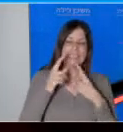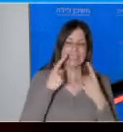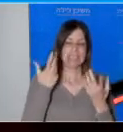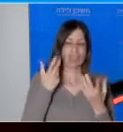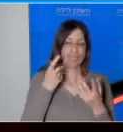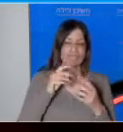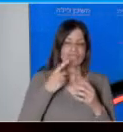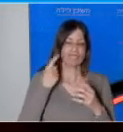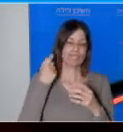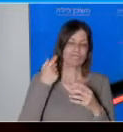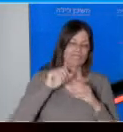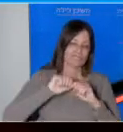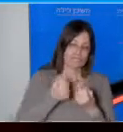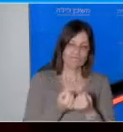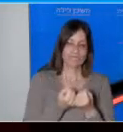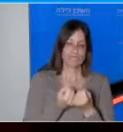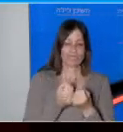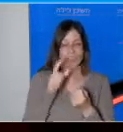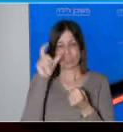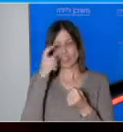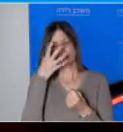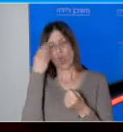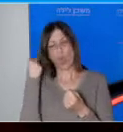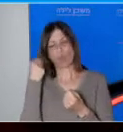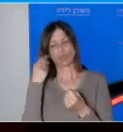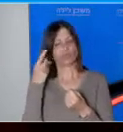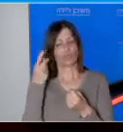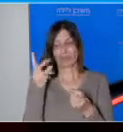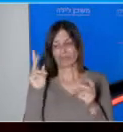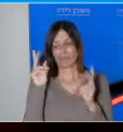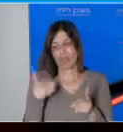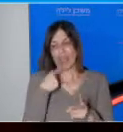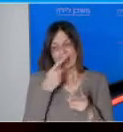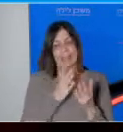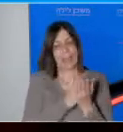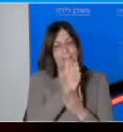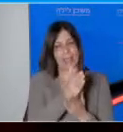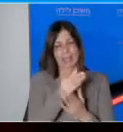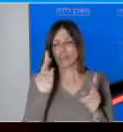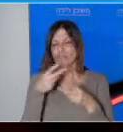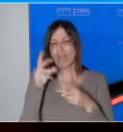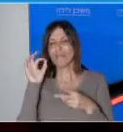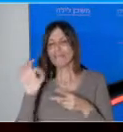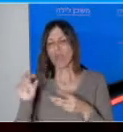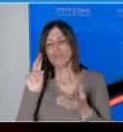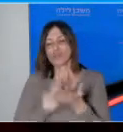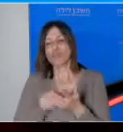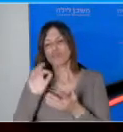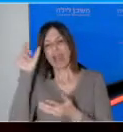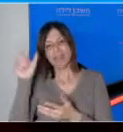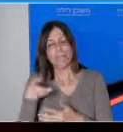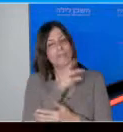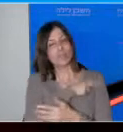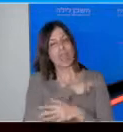שכחו שאפשר גם להגיד פשוט את האמת. כן. אי אפשר לפגוע בזכויות של בני אדם, ומשטרה תפקידה להגן על